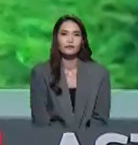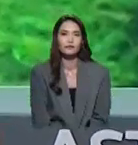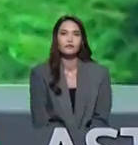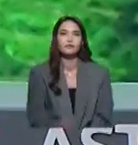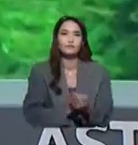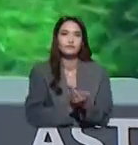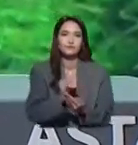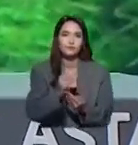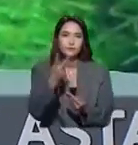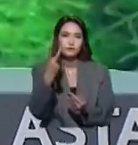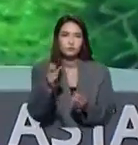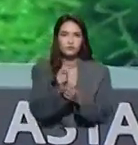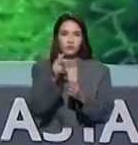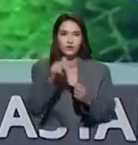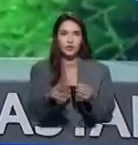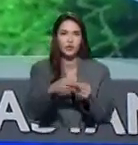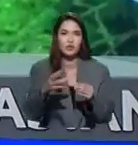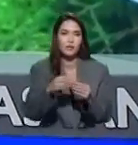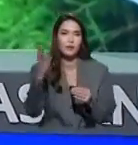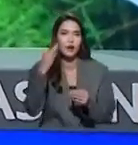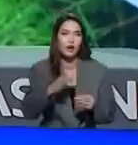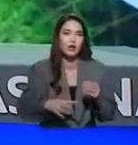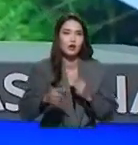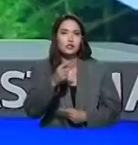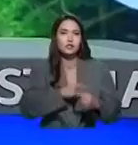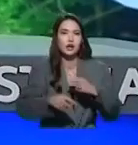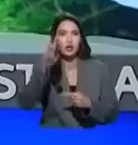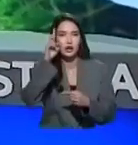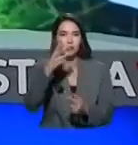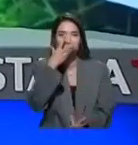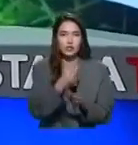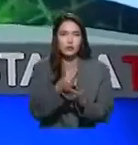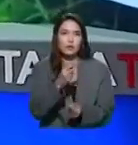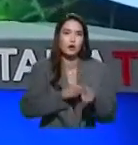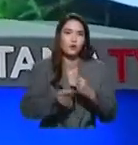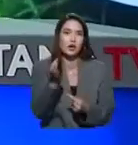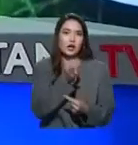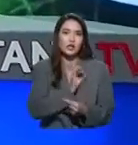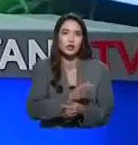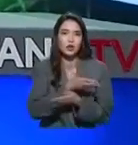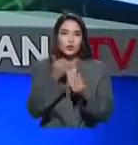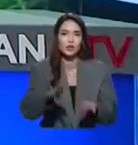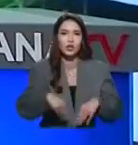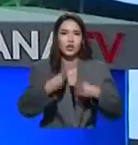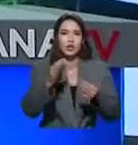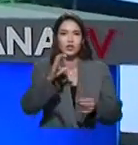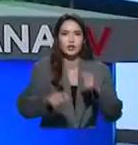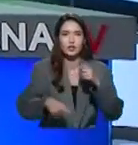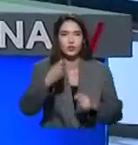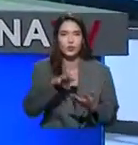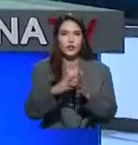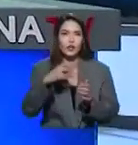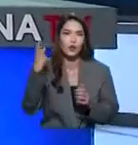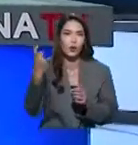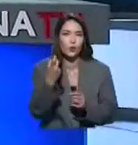Свыше 213 тысяч земель в Алматинской области возвращены в госсобственность. Вернуть эти неиспользуемые и выданные с нарушениями